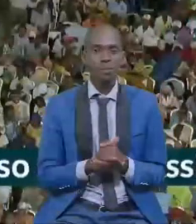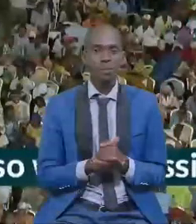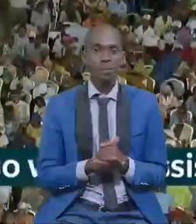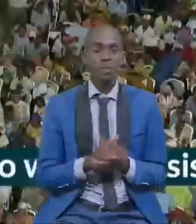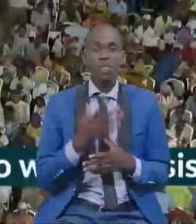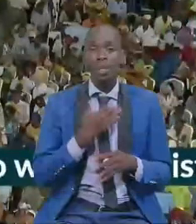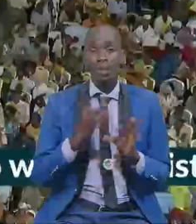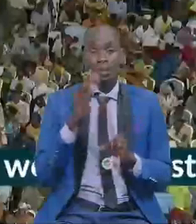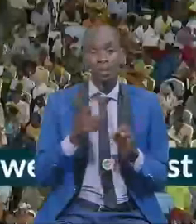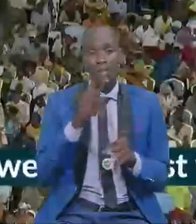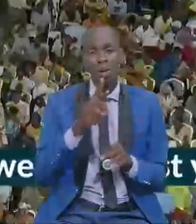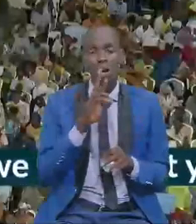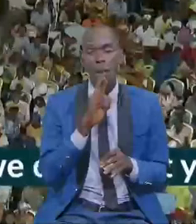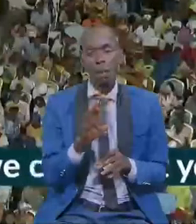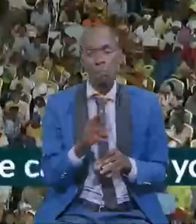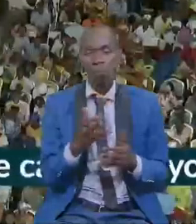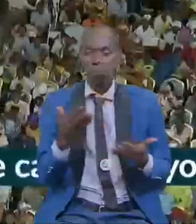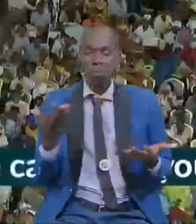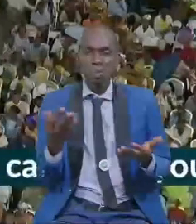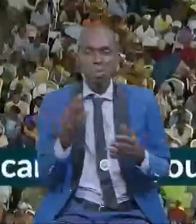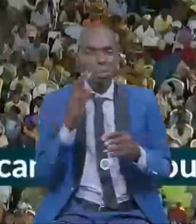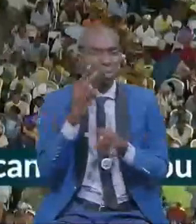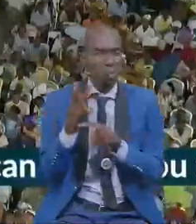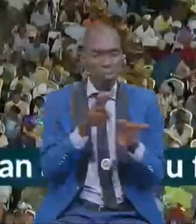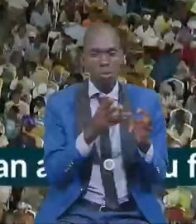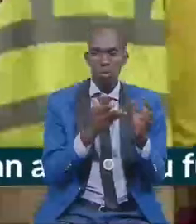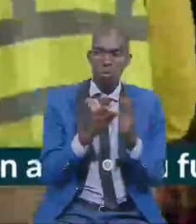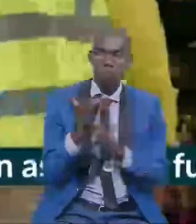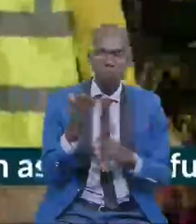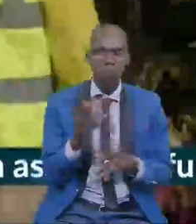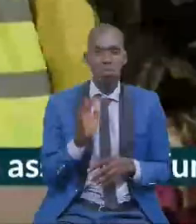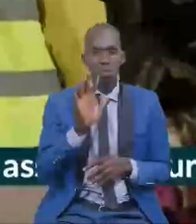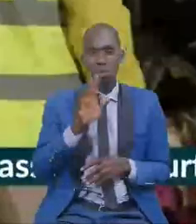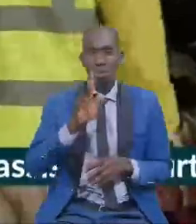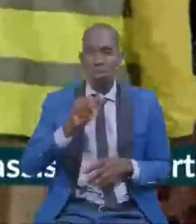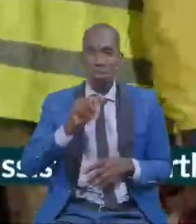Et si tu nous écoutes à la radio, mais à la télévision,